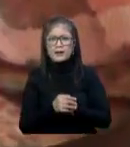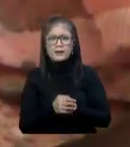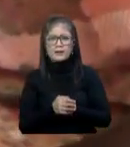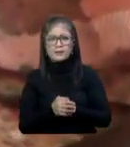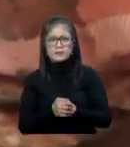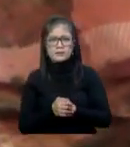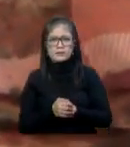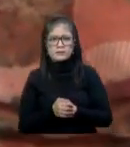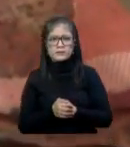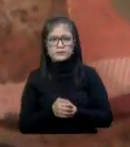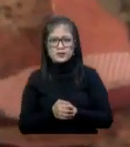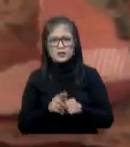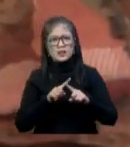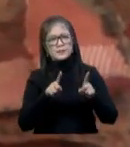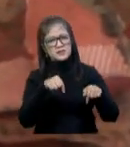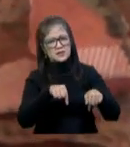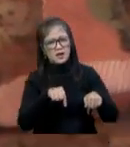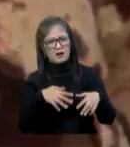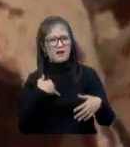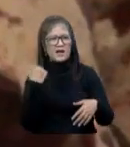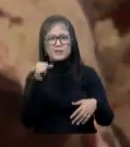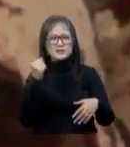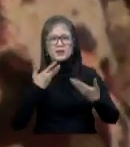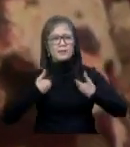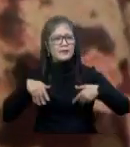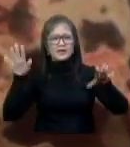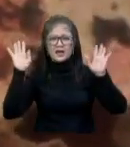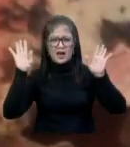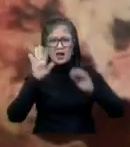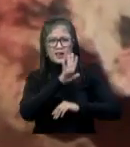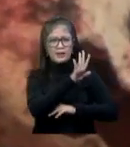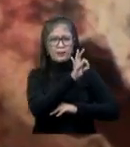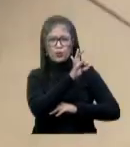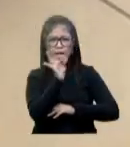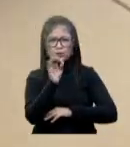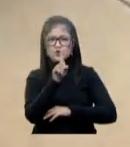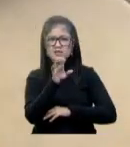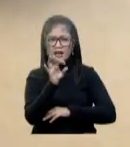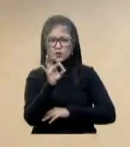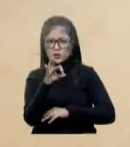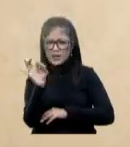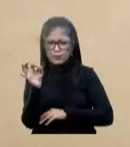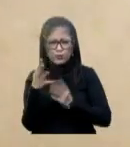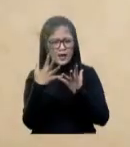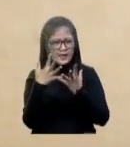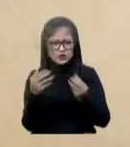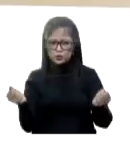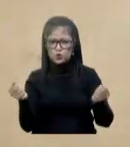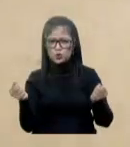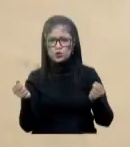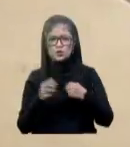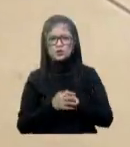Namun kini Marsiah hanya bisa pasrah, serpihan uang pecahan 50 dan 100 ribu rupiah yang hancur ini hanya disimpannya dalam kantong